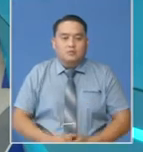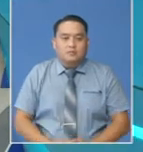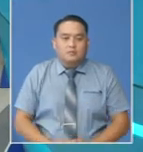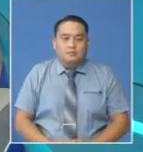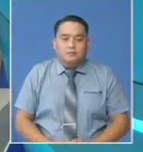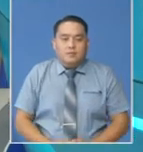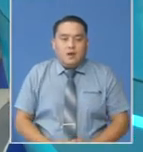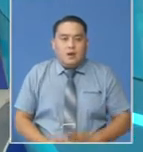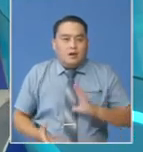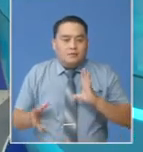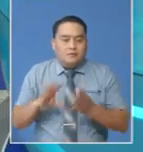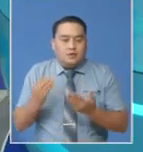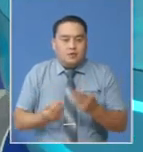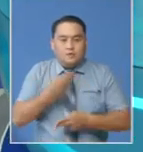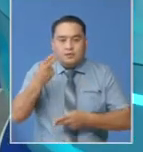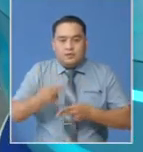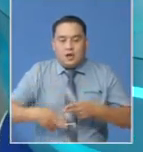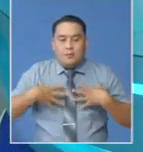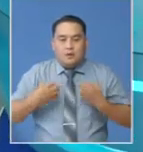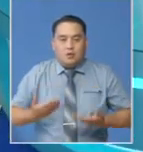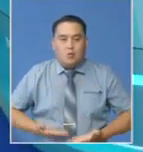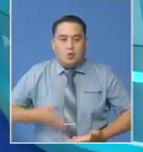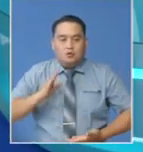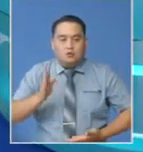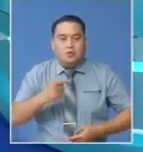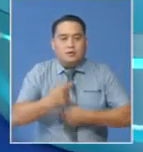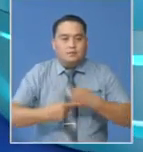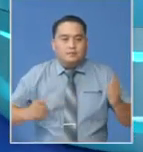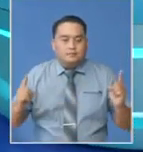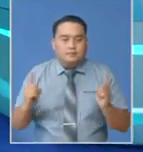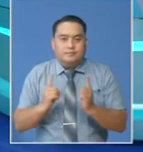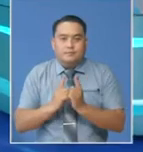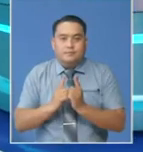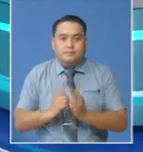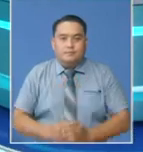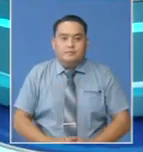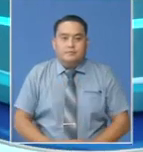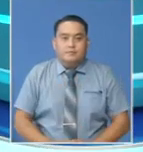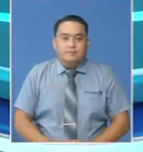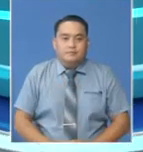Это была вся информация уходящего дня. Я желаю вам отличных выходных. До свидания.